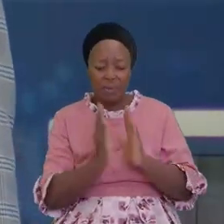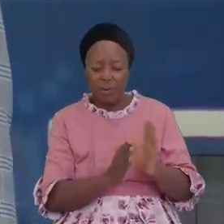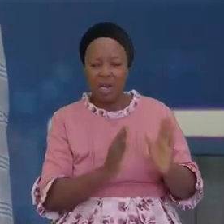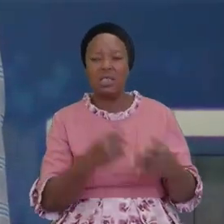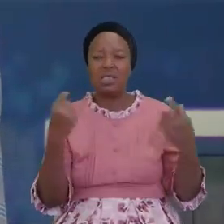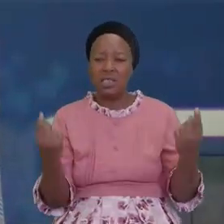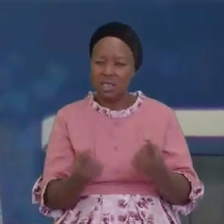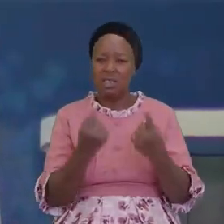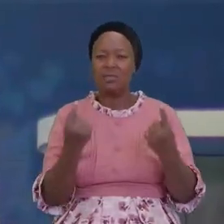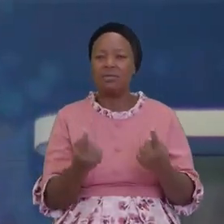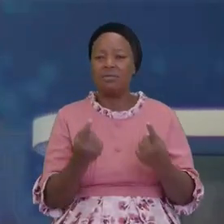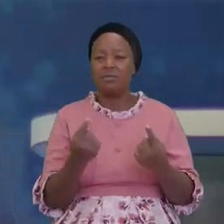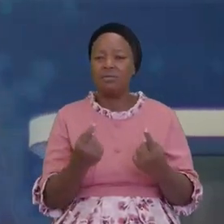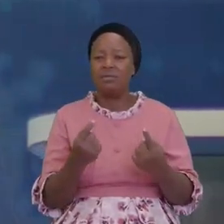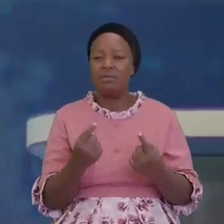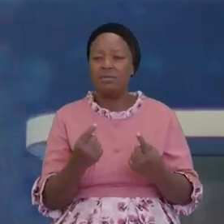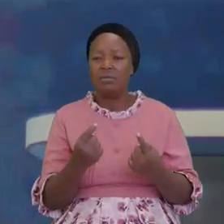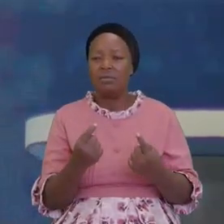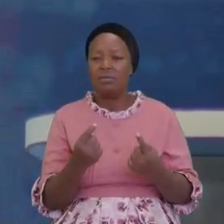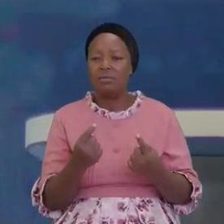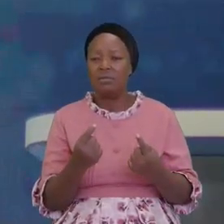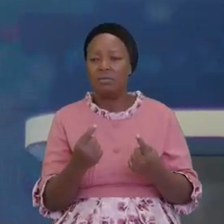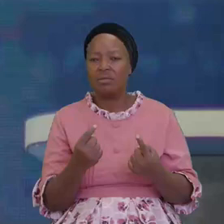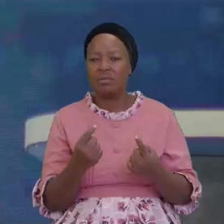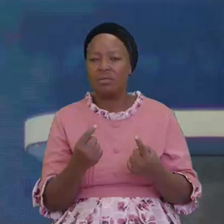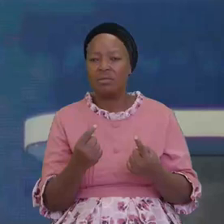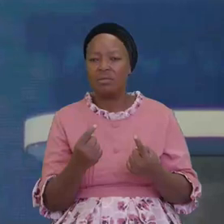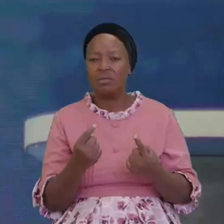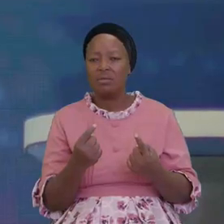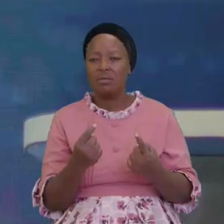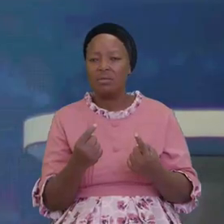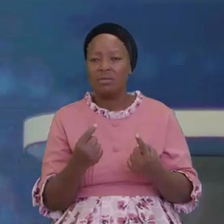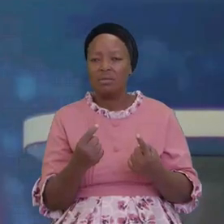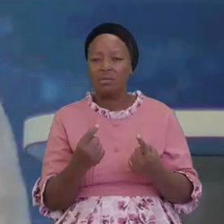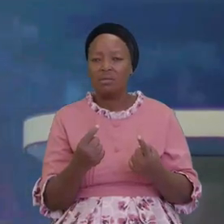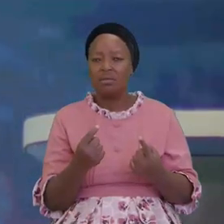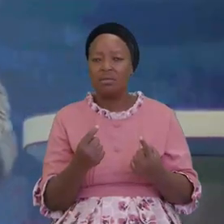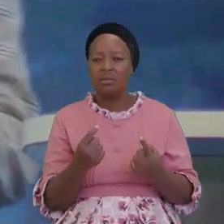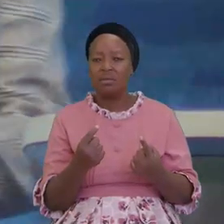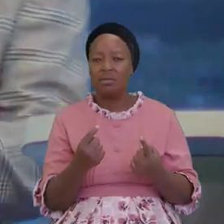Ça, c'est des abominations secrètes. C'est un péché présomptueux.